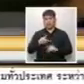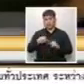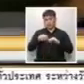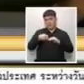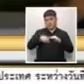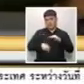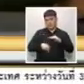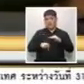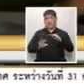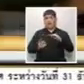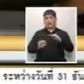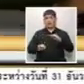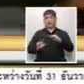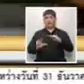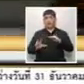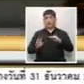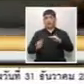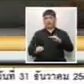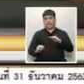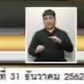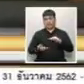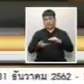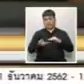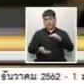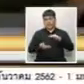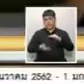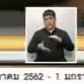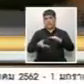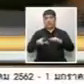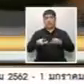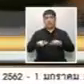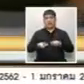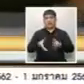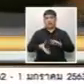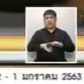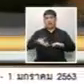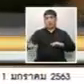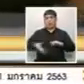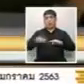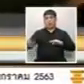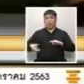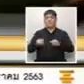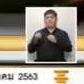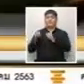ไปอ่ะ 9.3 เมตรซึ่งจะต้องมีปริมาณดินที่ต้องทอยดินออกมาทิ้งเนี่ยโดยประมาณ